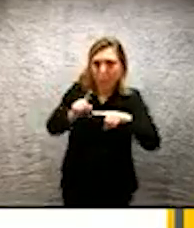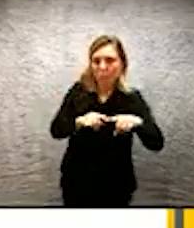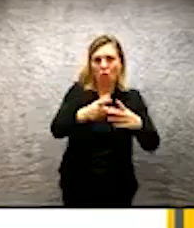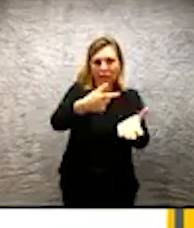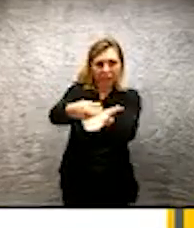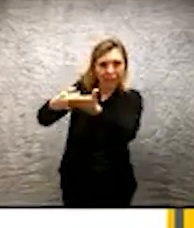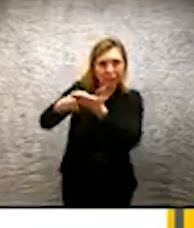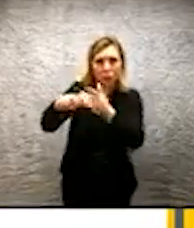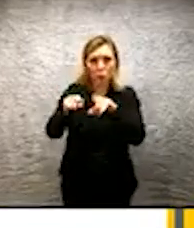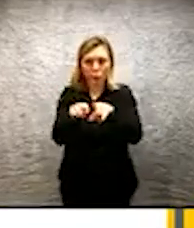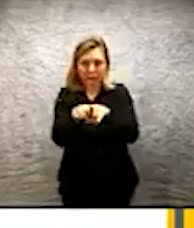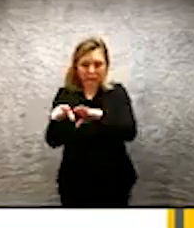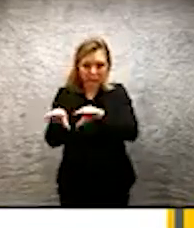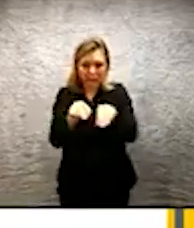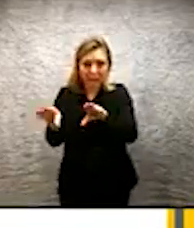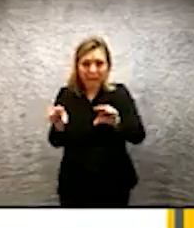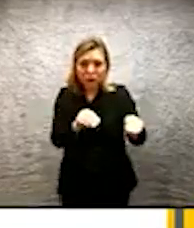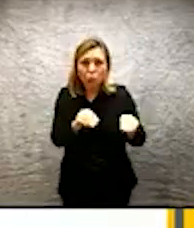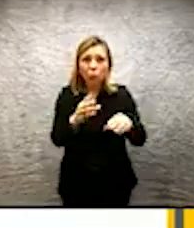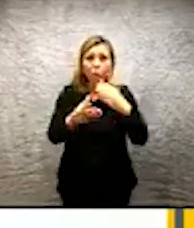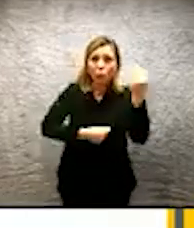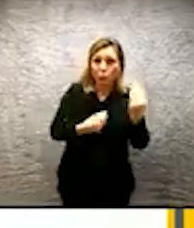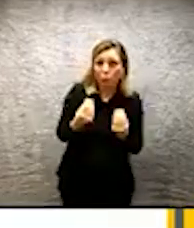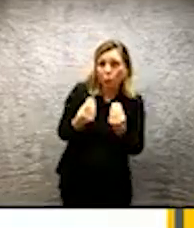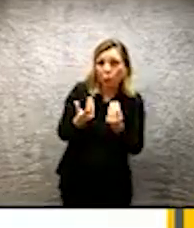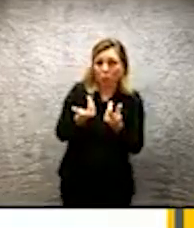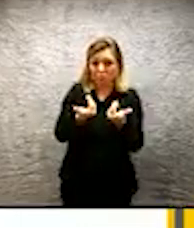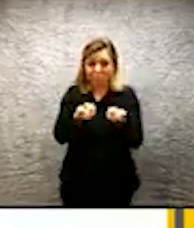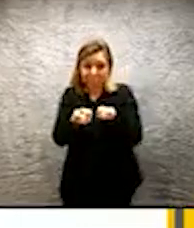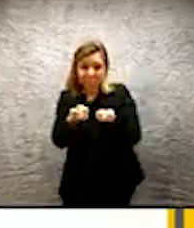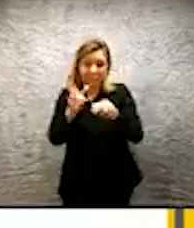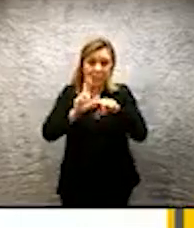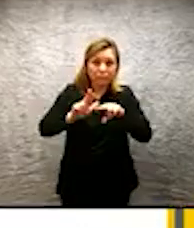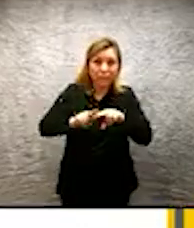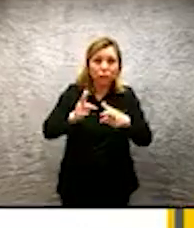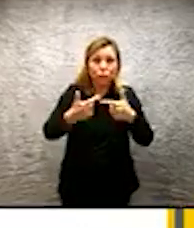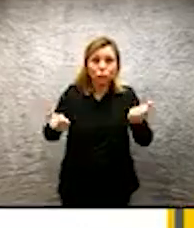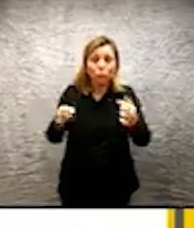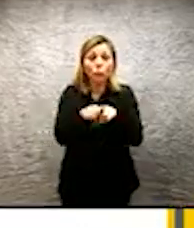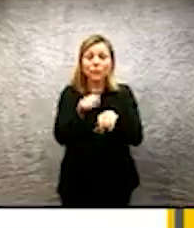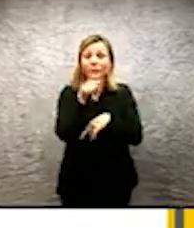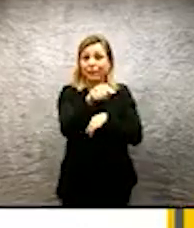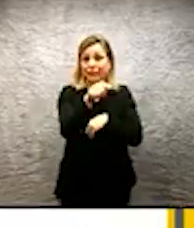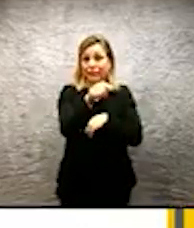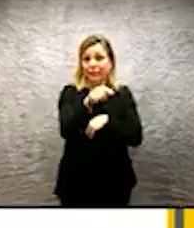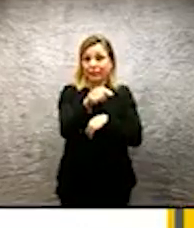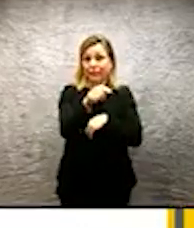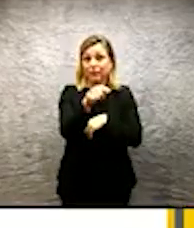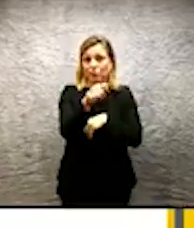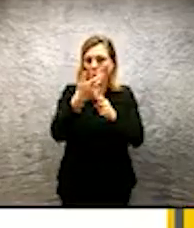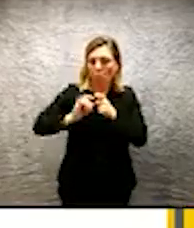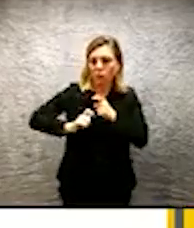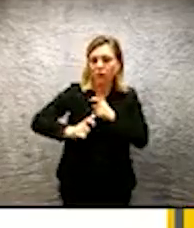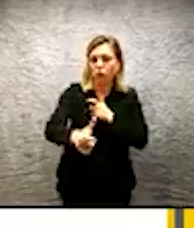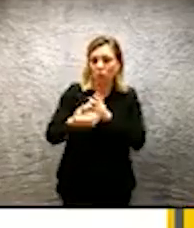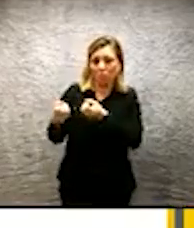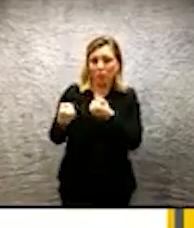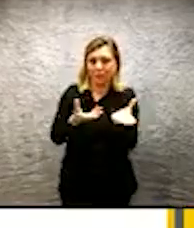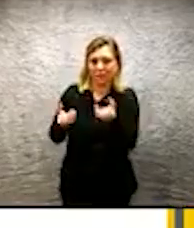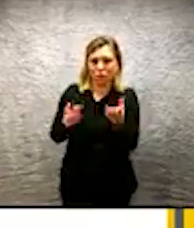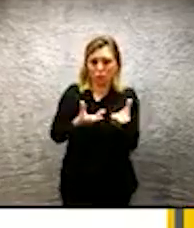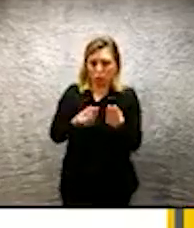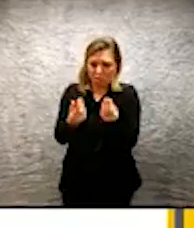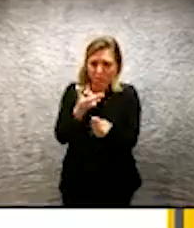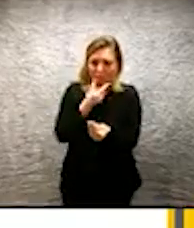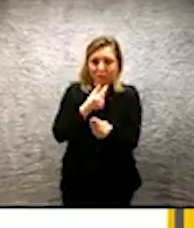CSU pluricommunal, de faciliter les processus de prestation. Donc, on